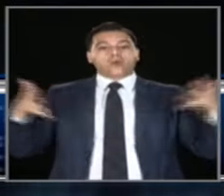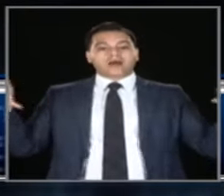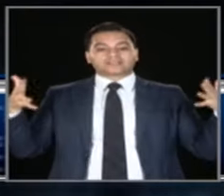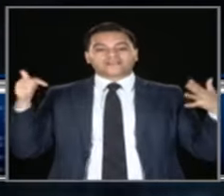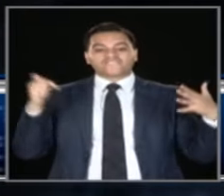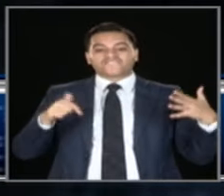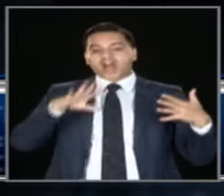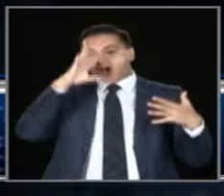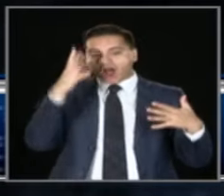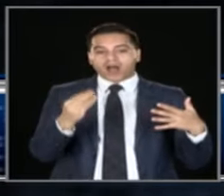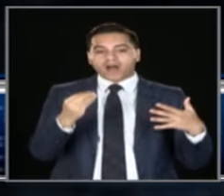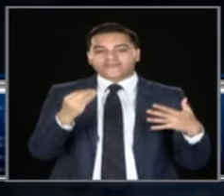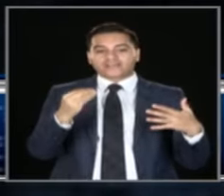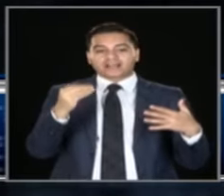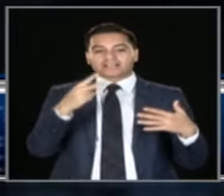2023؟